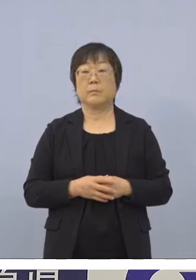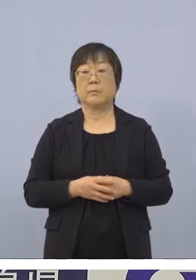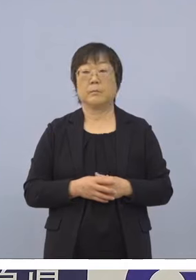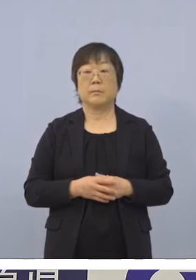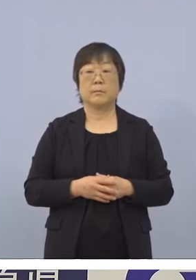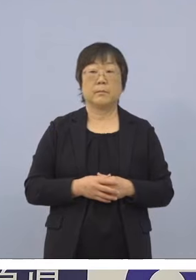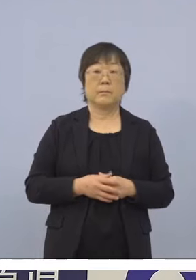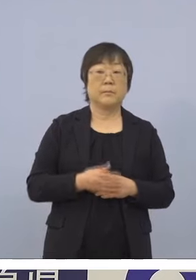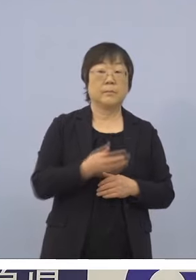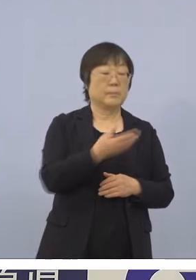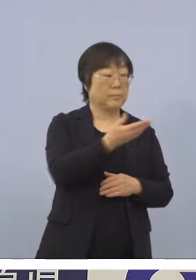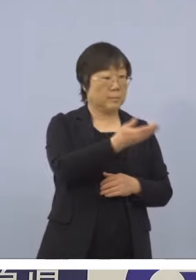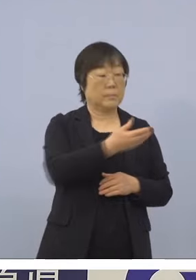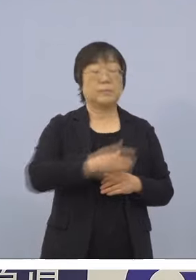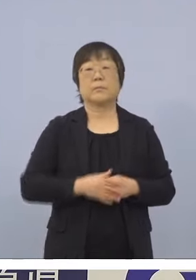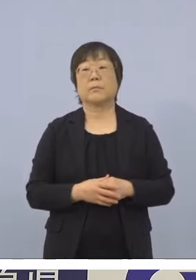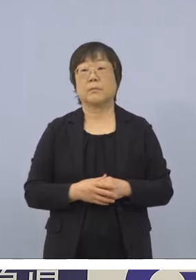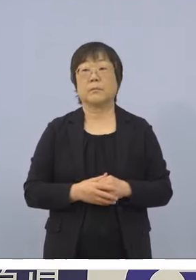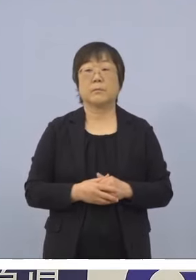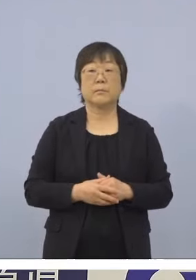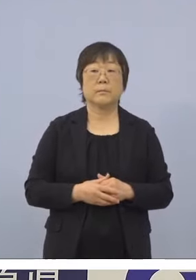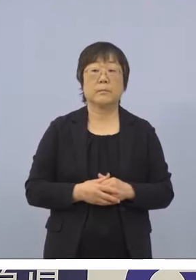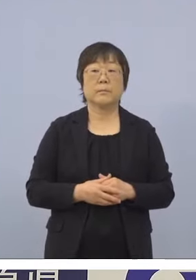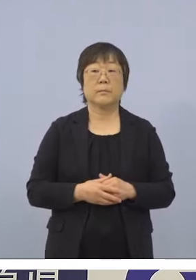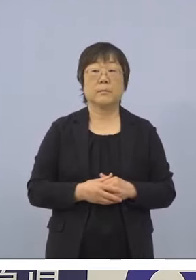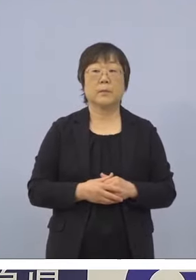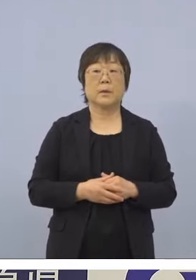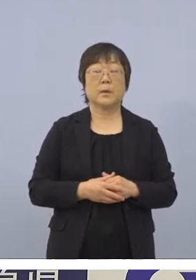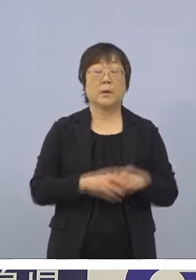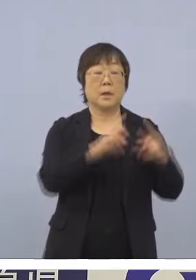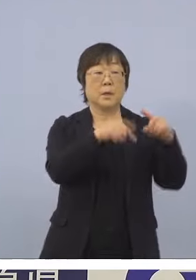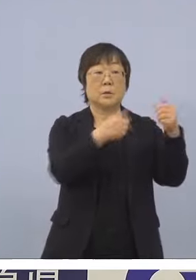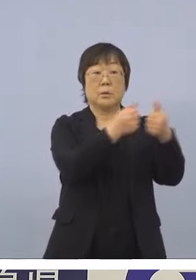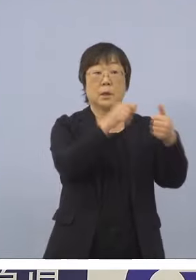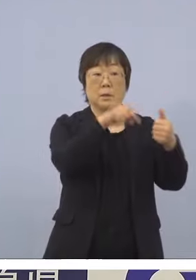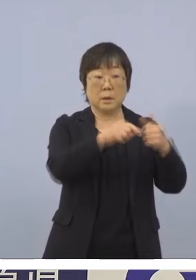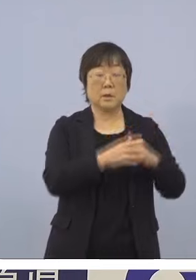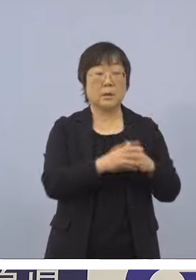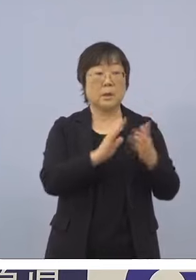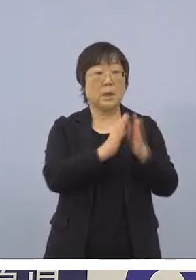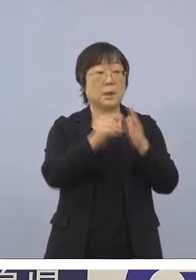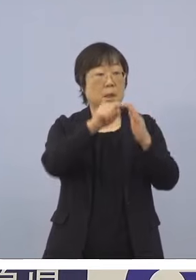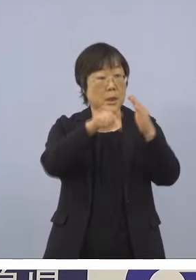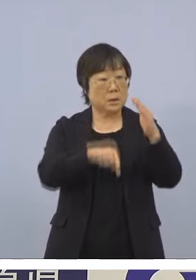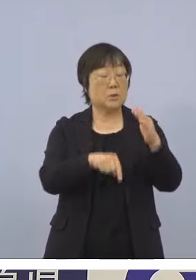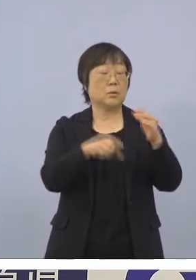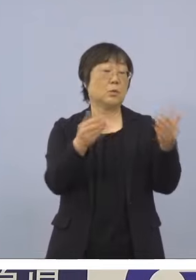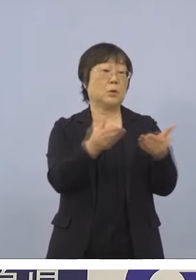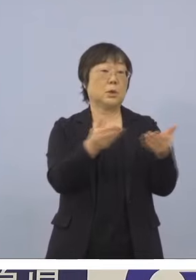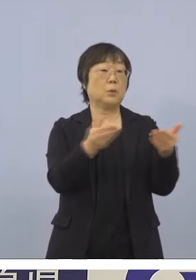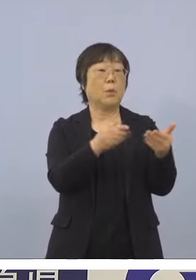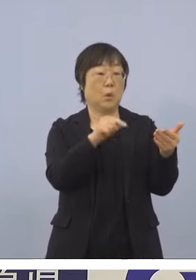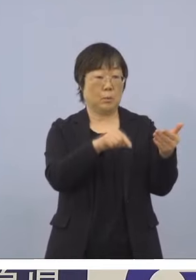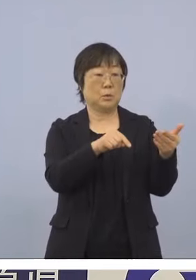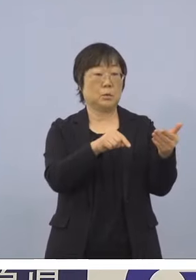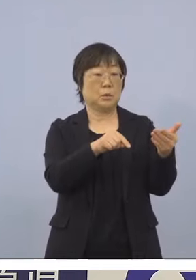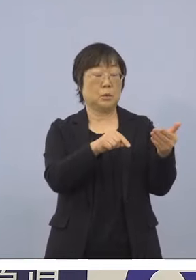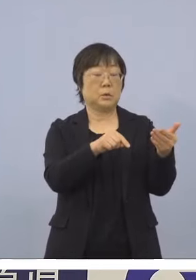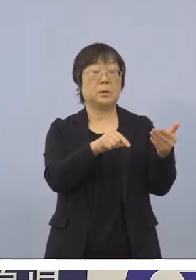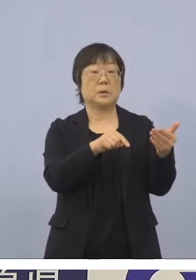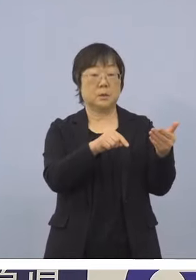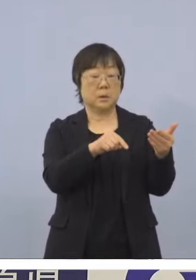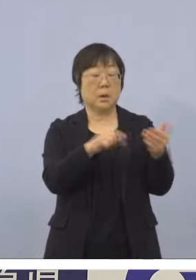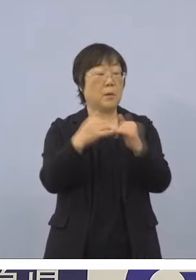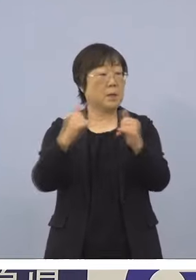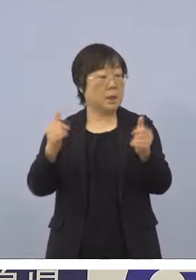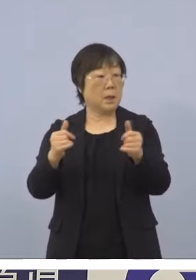お写真です。長期でも少しおっしゃられてたと思うんですから、まあ、県庁の本来の業務と、まあ、